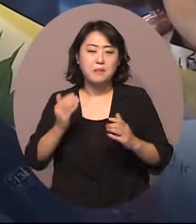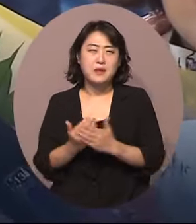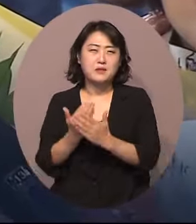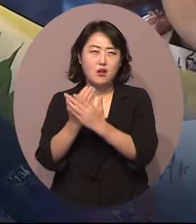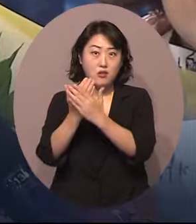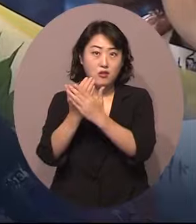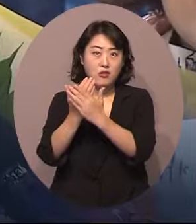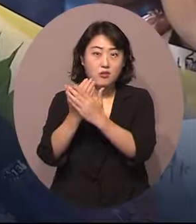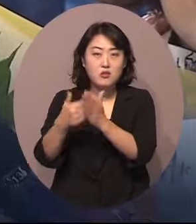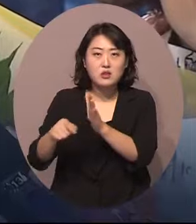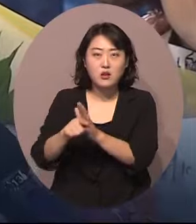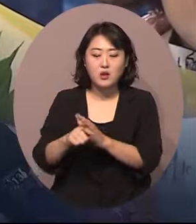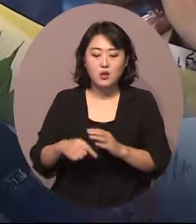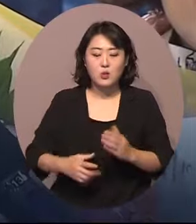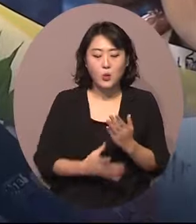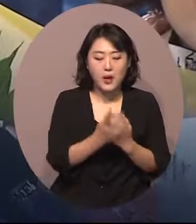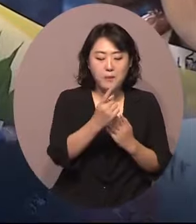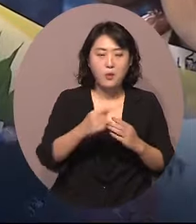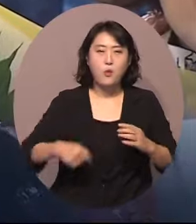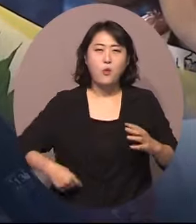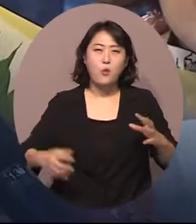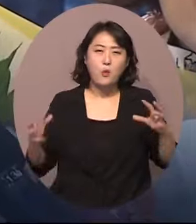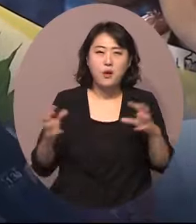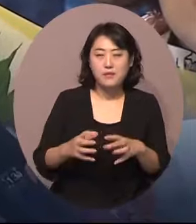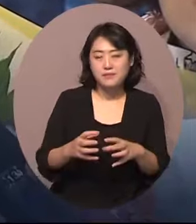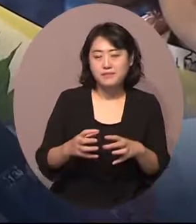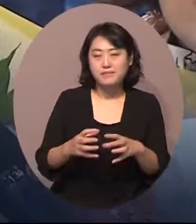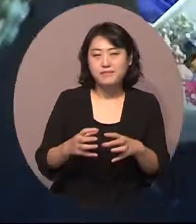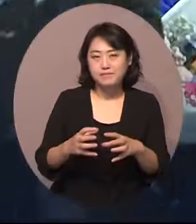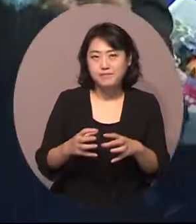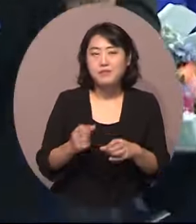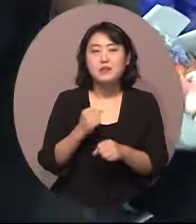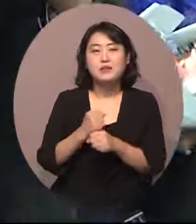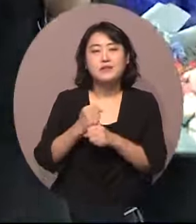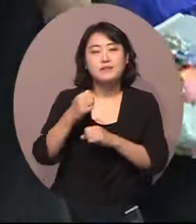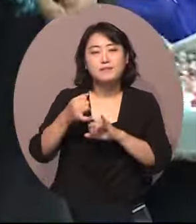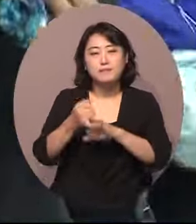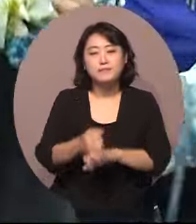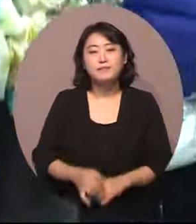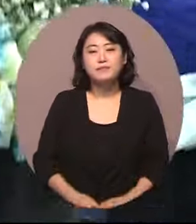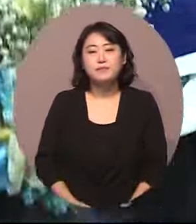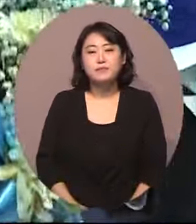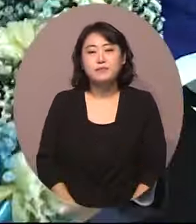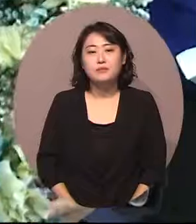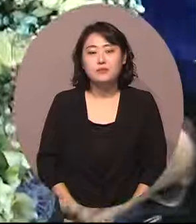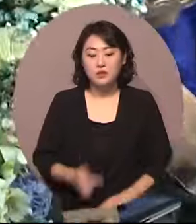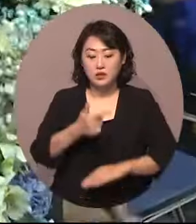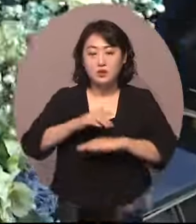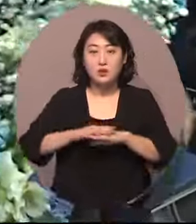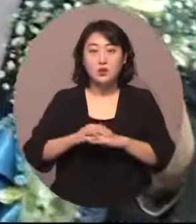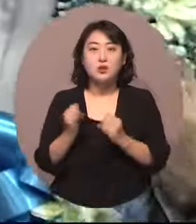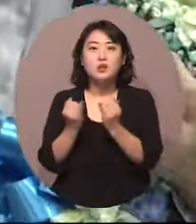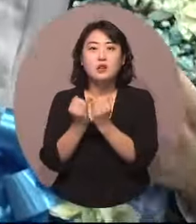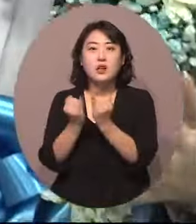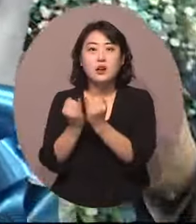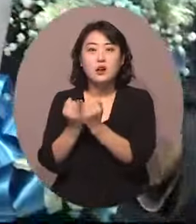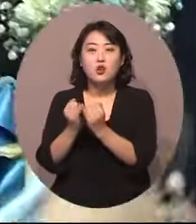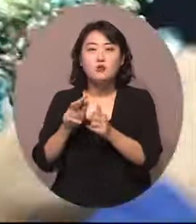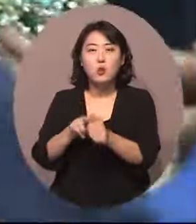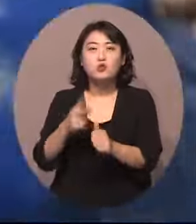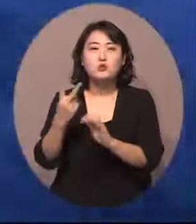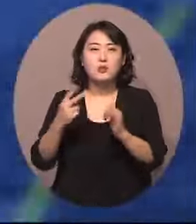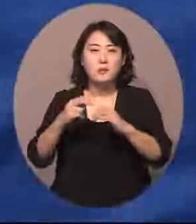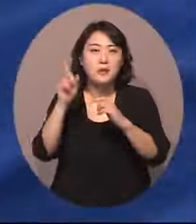그런 통합과 화합을 통해서 만들어내야 되겠다. 대전에서는 여성 후보 두 명이 모두 승리해